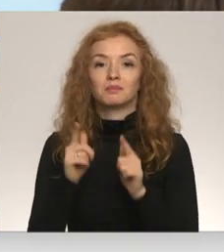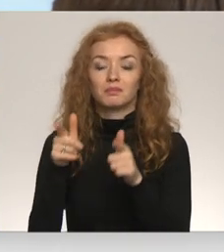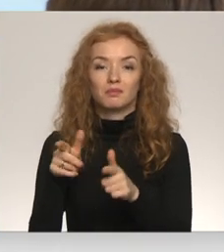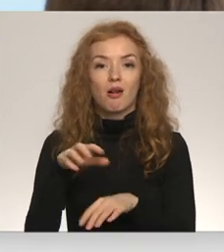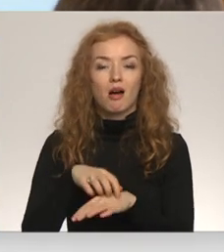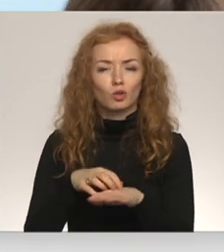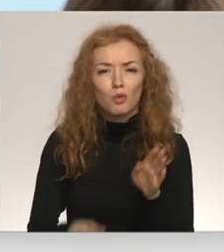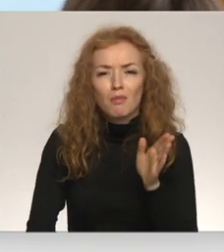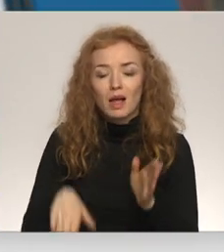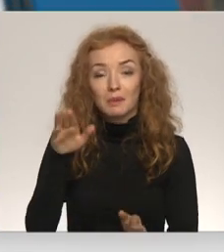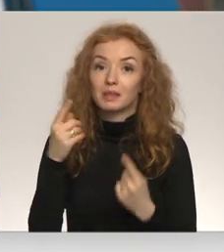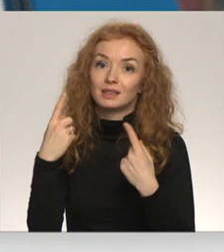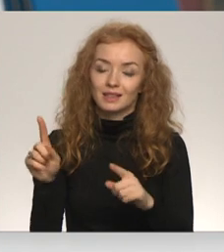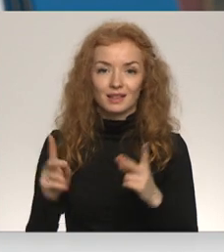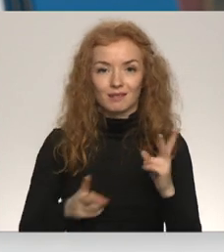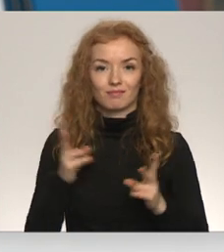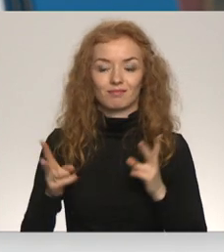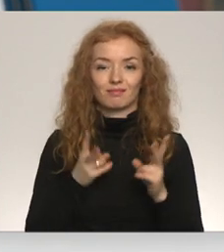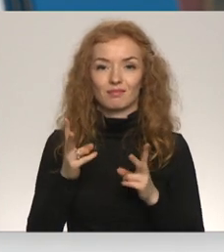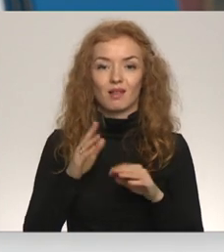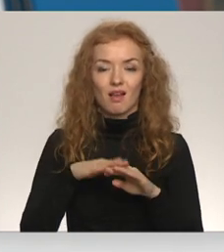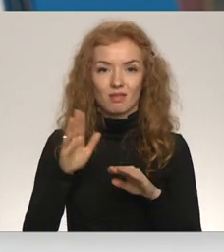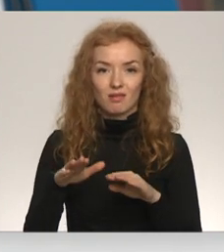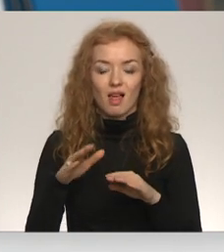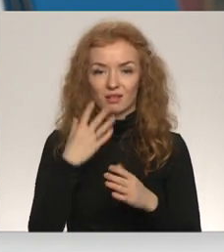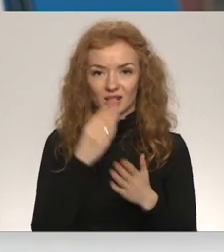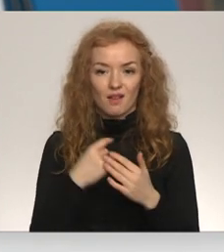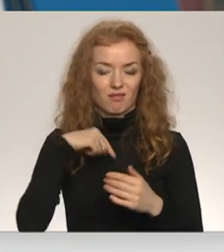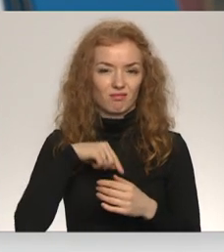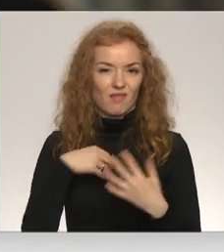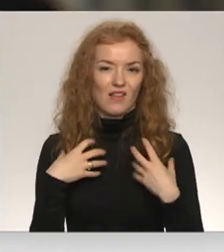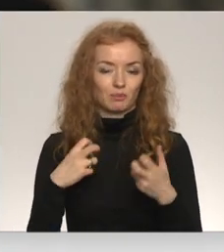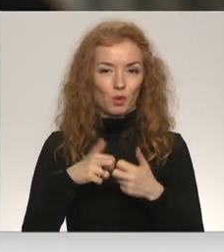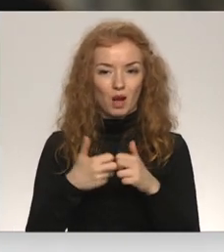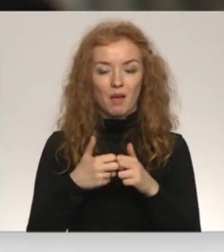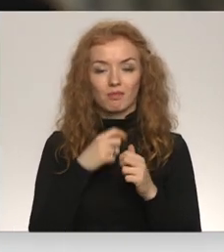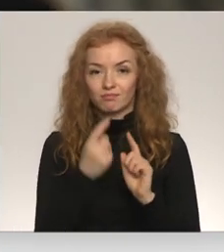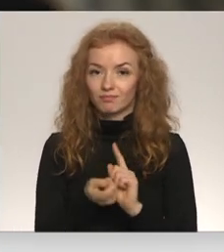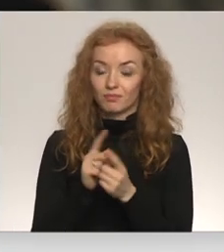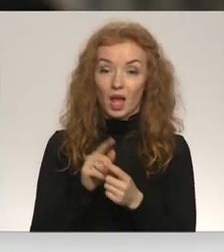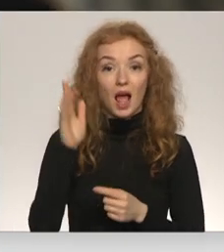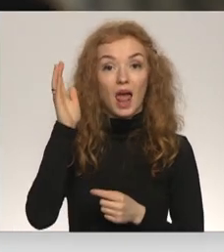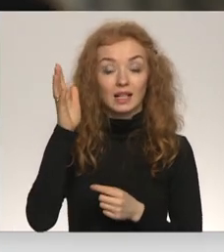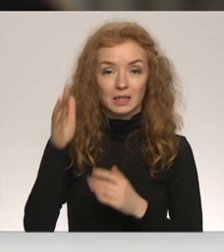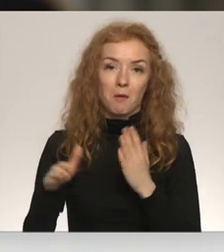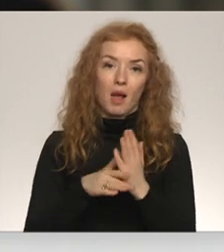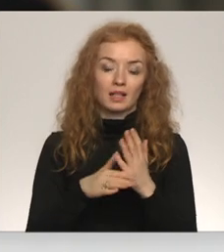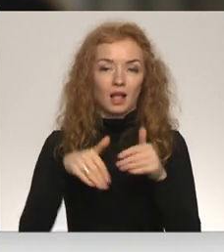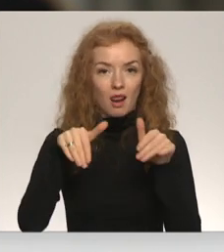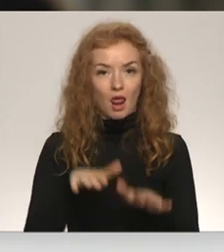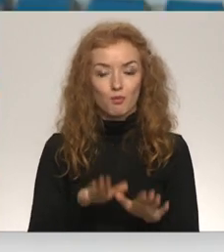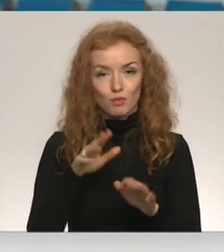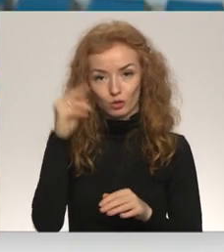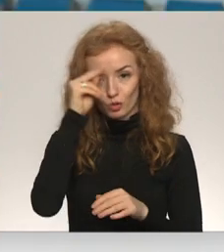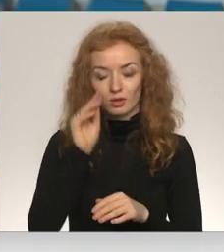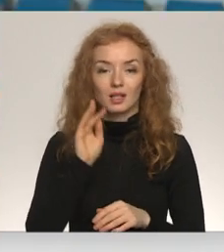jauno bērnības, citiem iedvesma radusies cīnoties ar savām veselības problēmām. Lekcijas palīdzēšot pieņemt gala lēmumu par